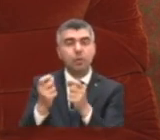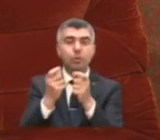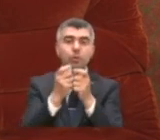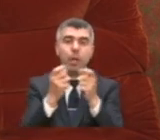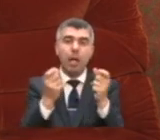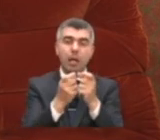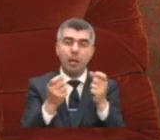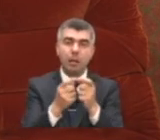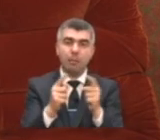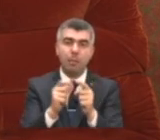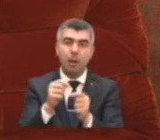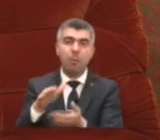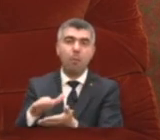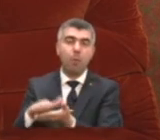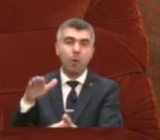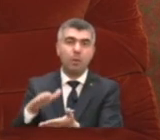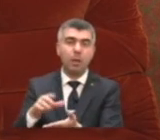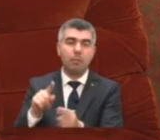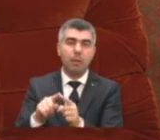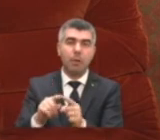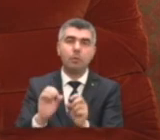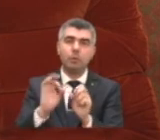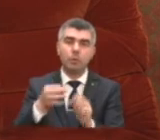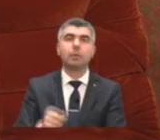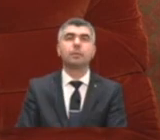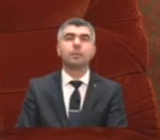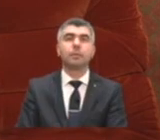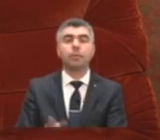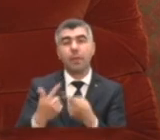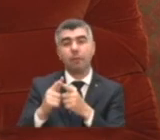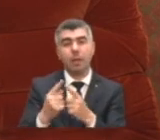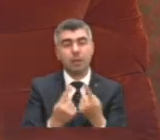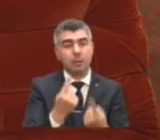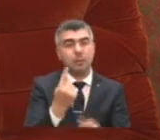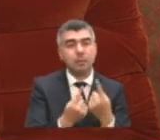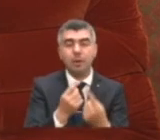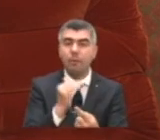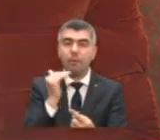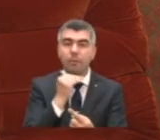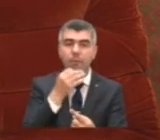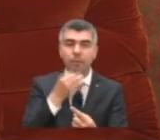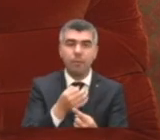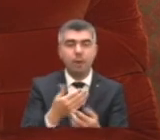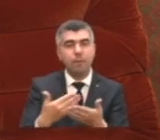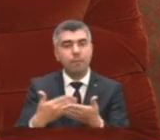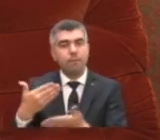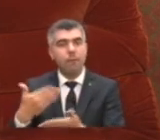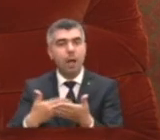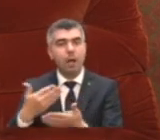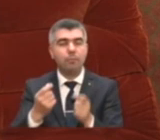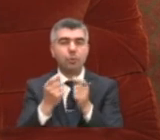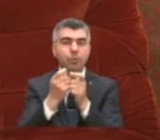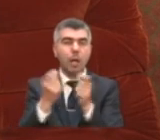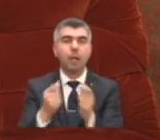العالميه لانتاج وتسويق الغاز الطبيعي بعشرات من العروض. خضعت هذه العروض لواحد المسطره مستعجله للدراسه والتفاوض مع هذه الشركات،